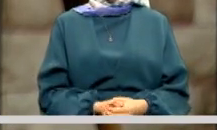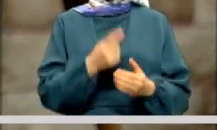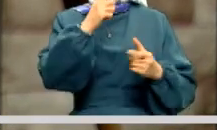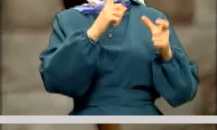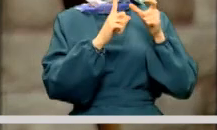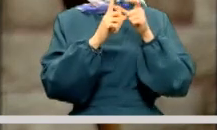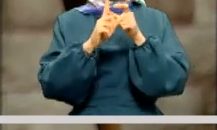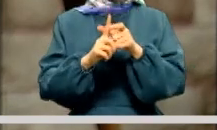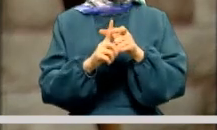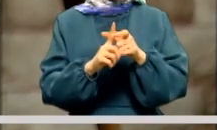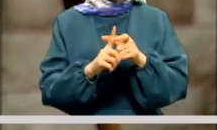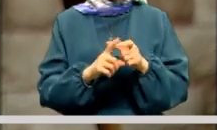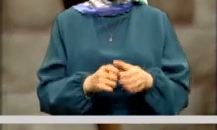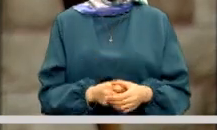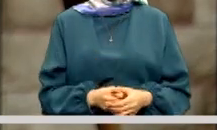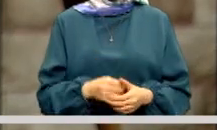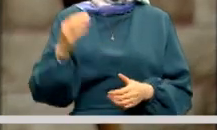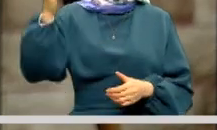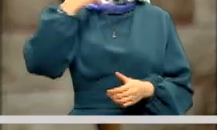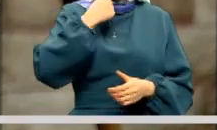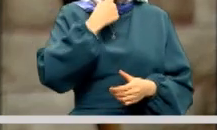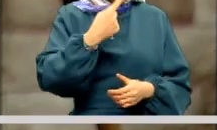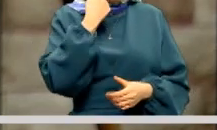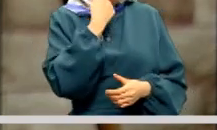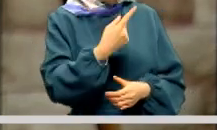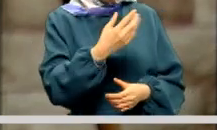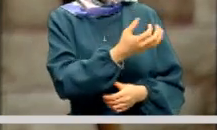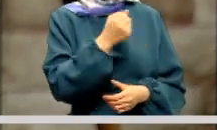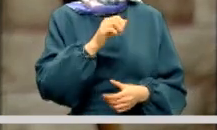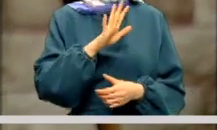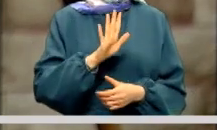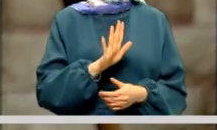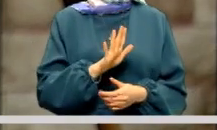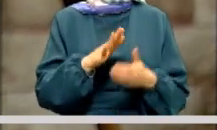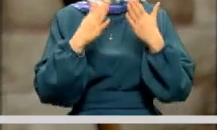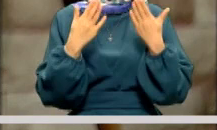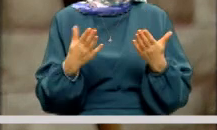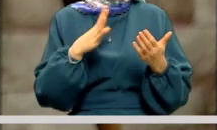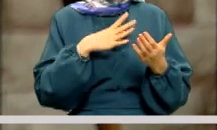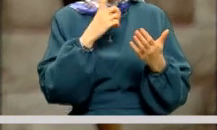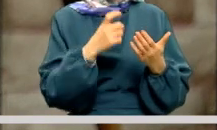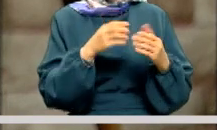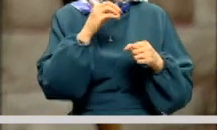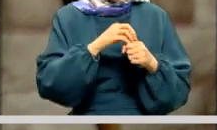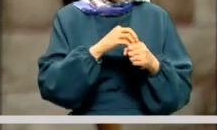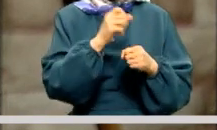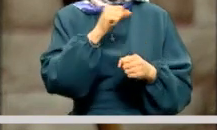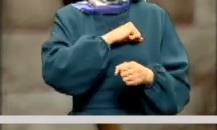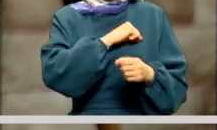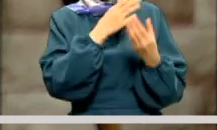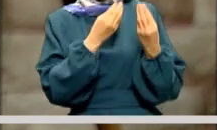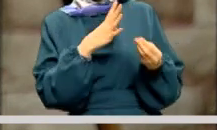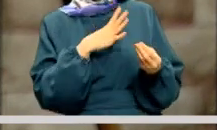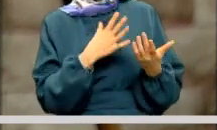emaneti iki dakika geliyorum diye bıraksanız da almıyor yani Acaba ne var içerisinde diye de korkulan